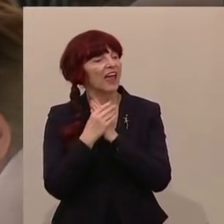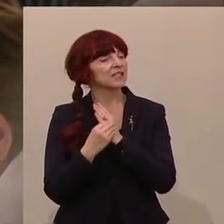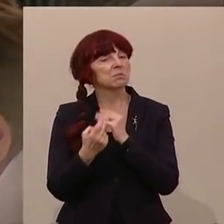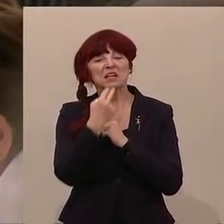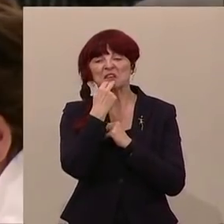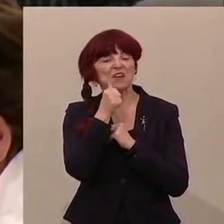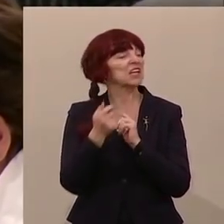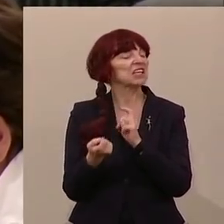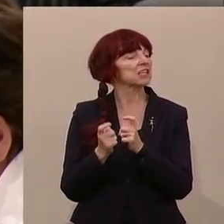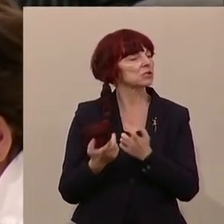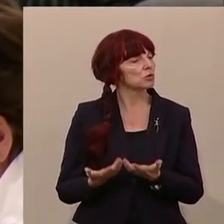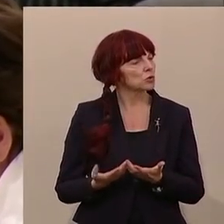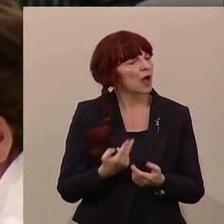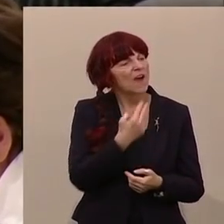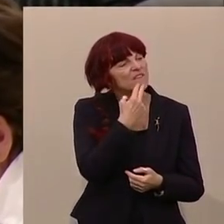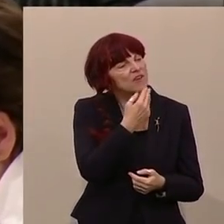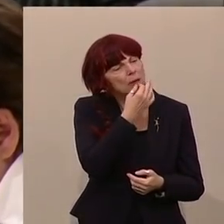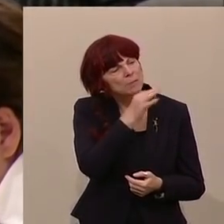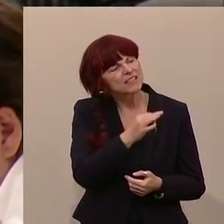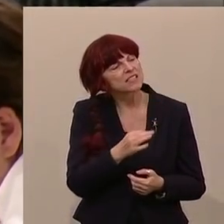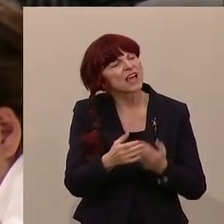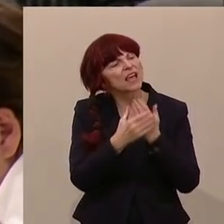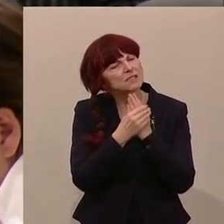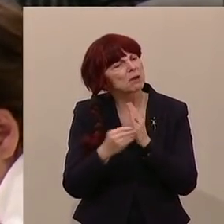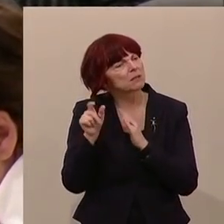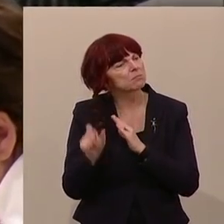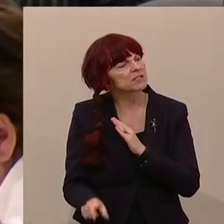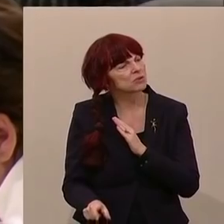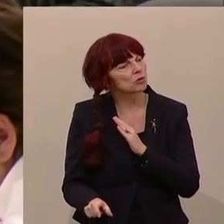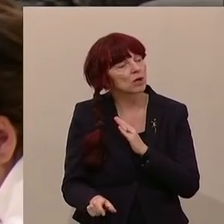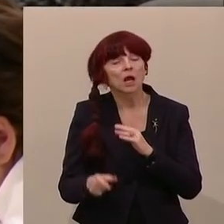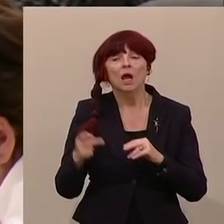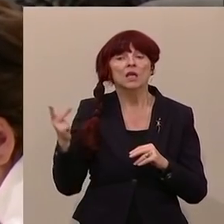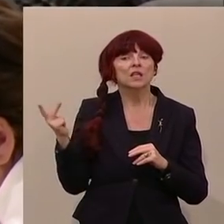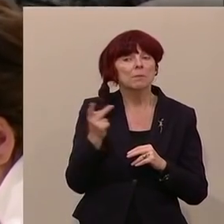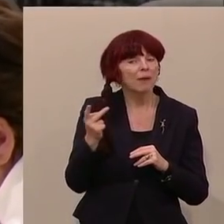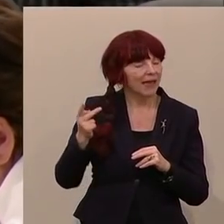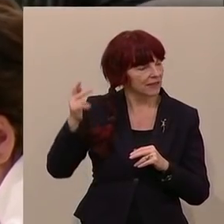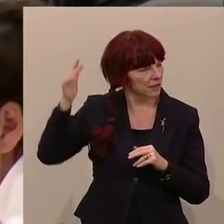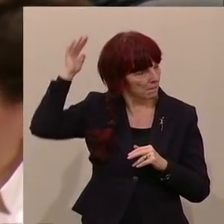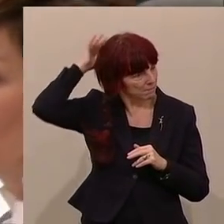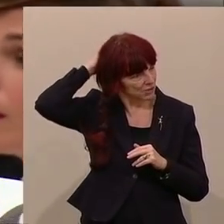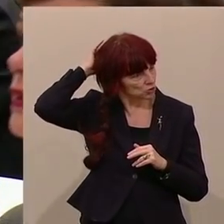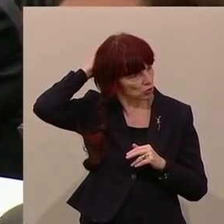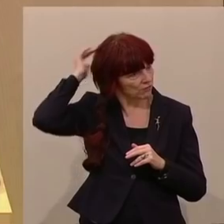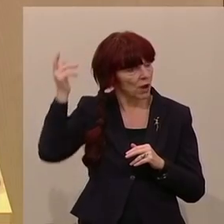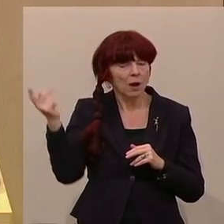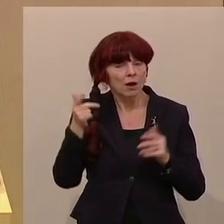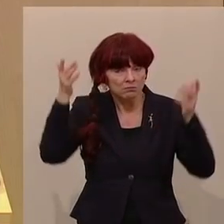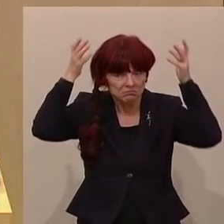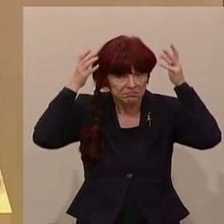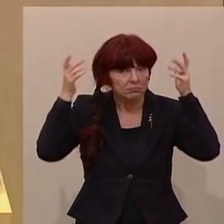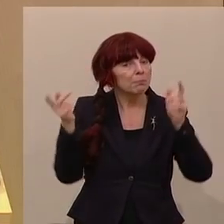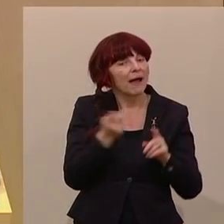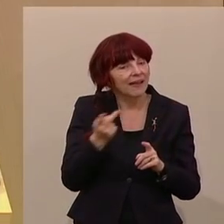darüber zu reden. Na, wer sind denn die besten Experten? Natürlich die beiden Bischöfe, die von dieser Regelung betroffen sind. Und